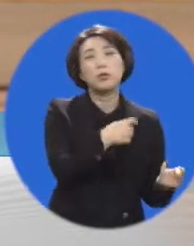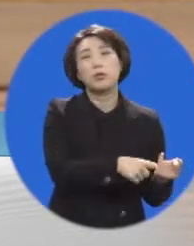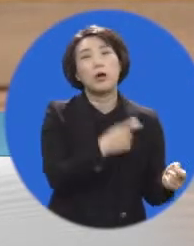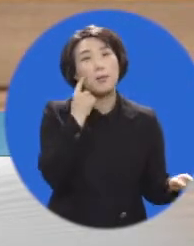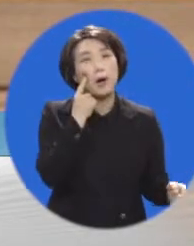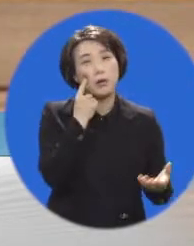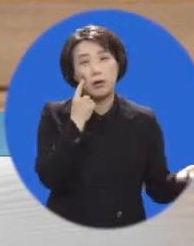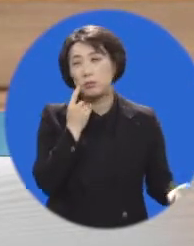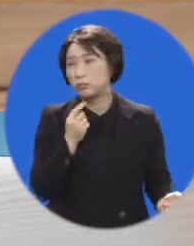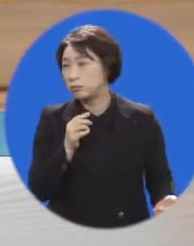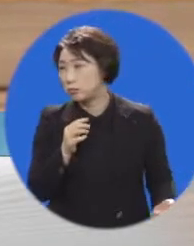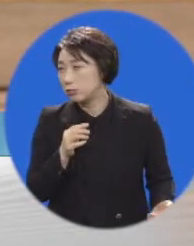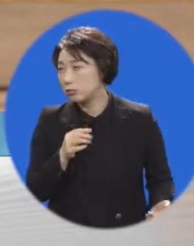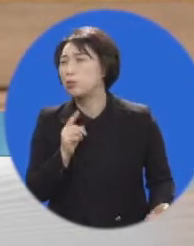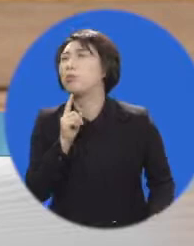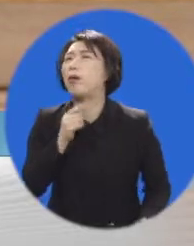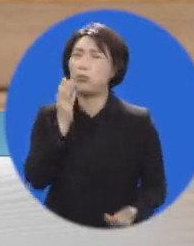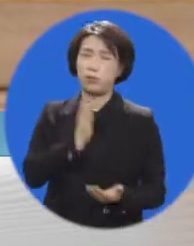틀렸나 내가?